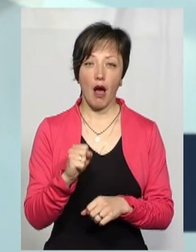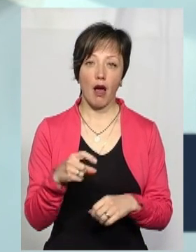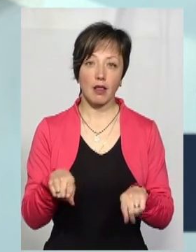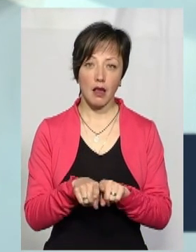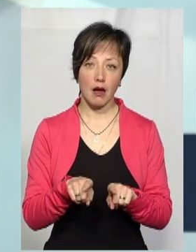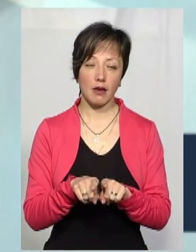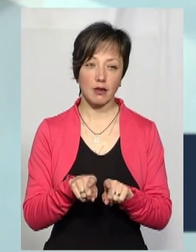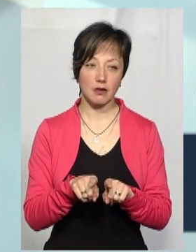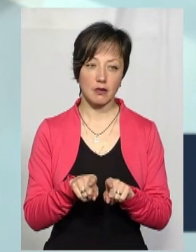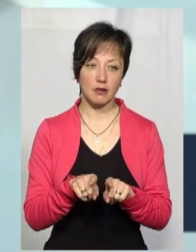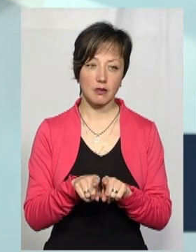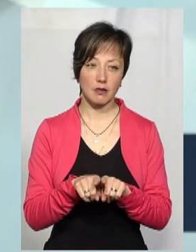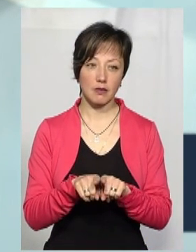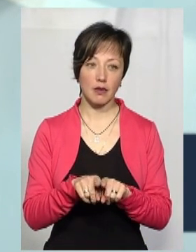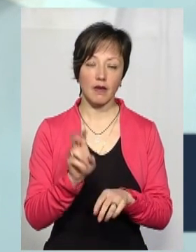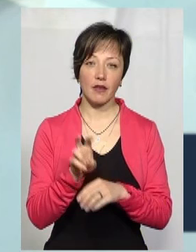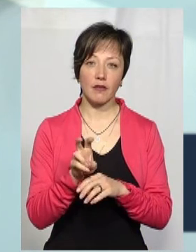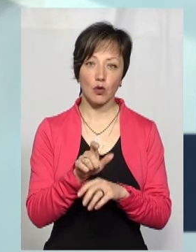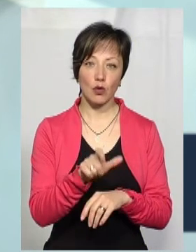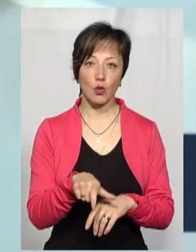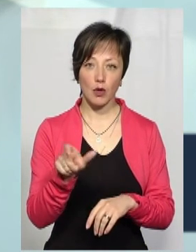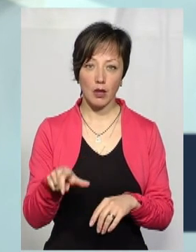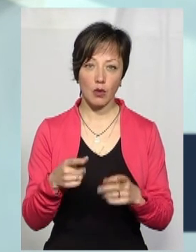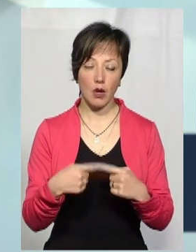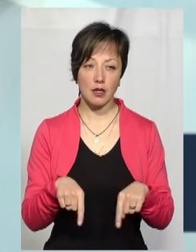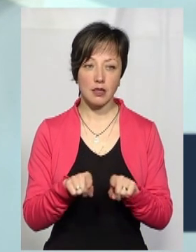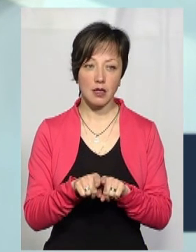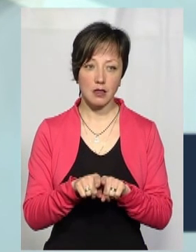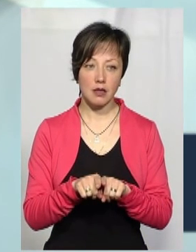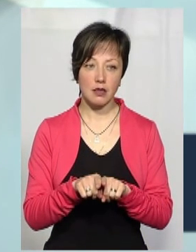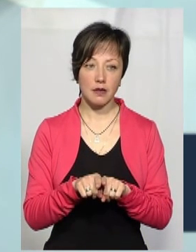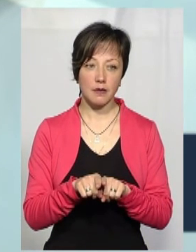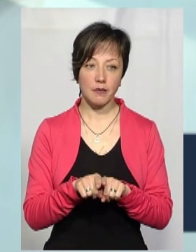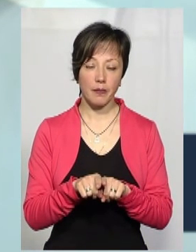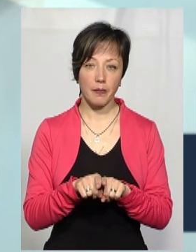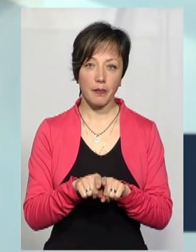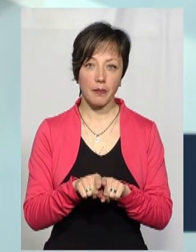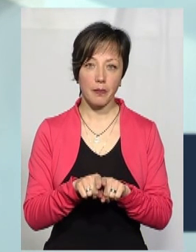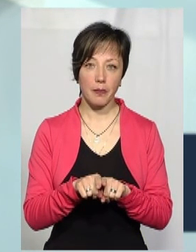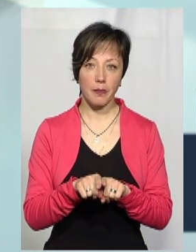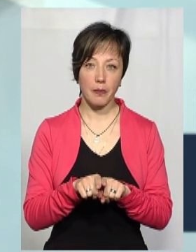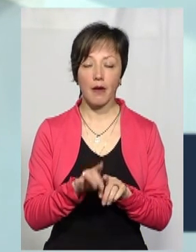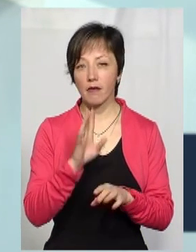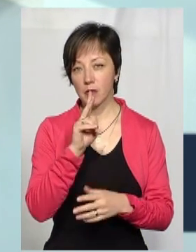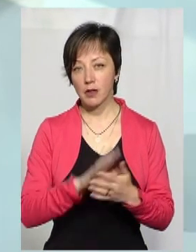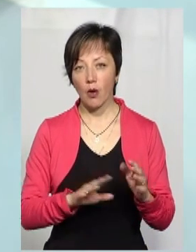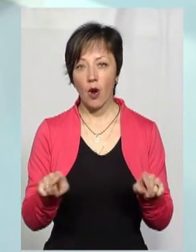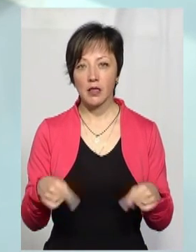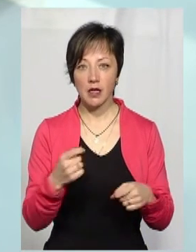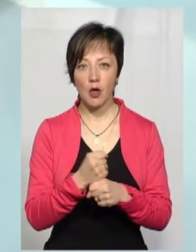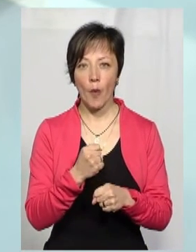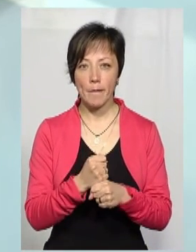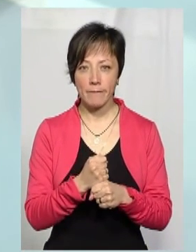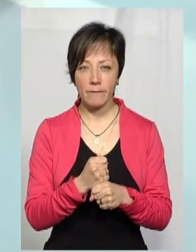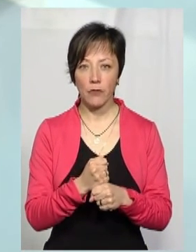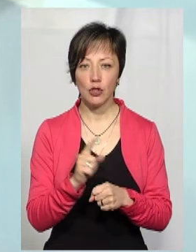це відвідування людей. Організація якраз і роботи в тому, щоб люди і за, ну, скажімо